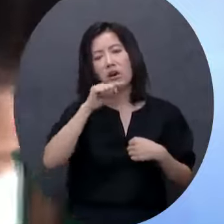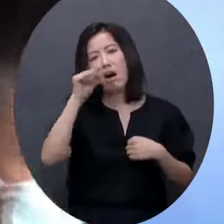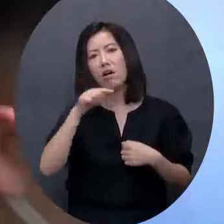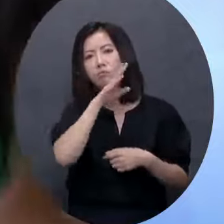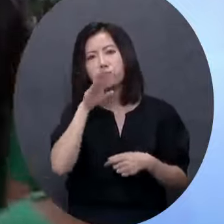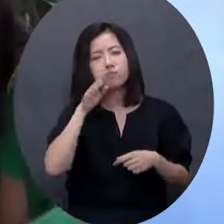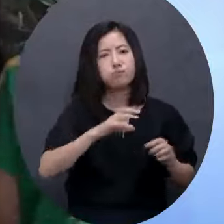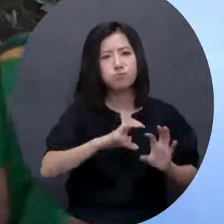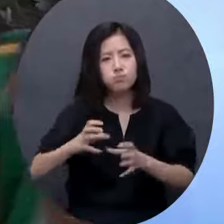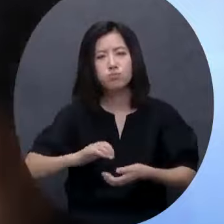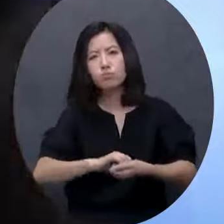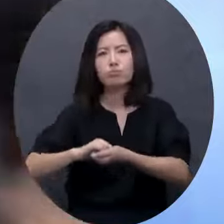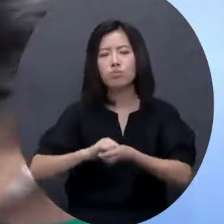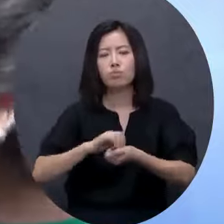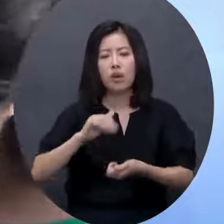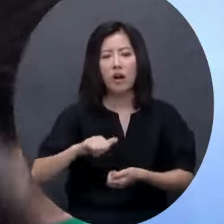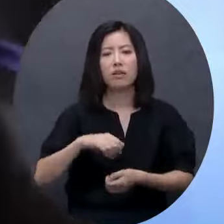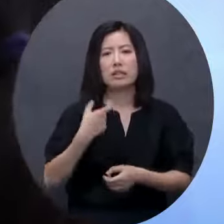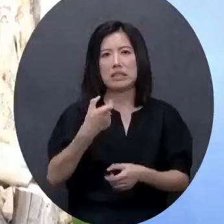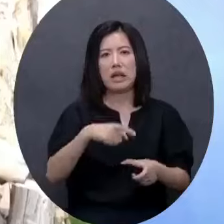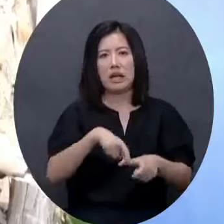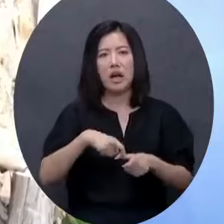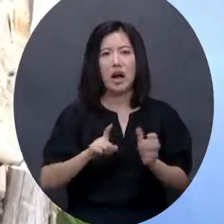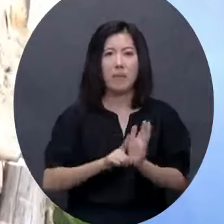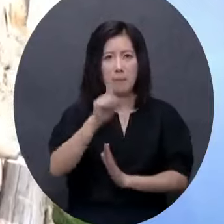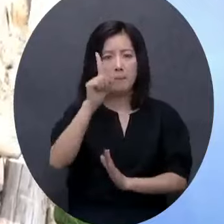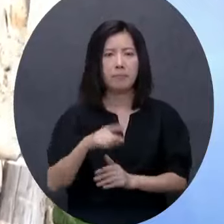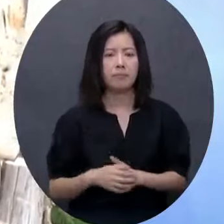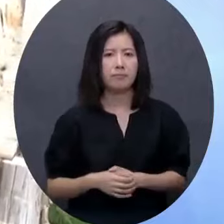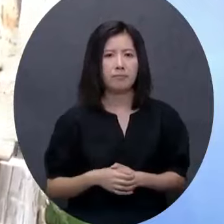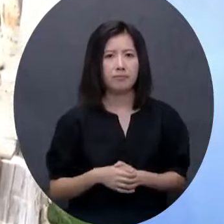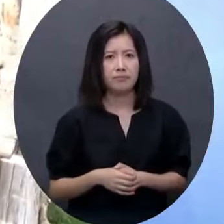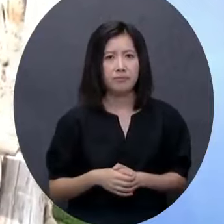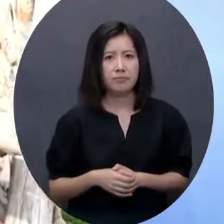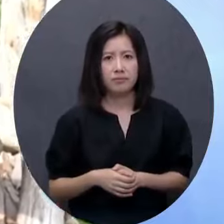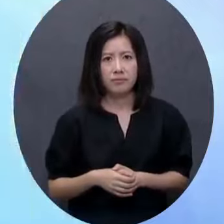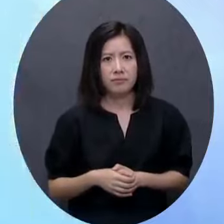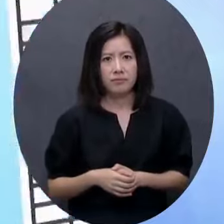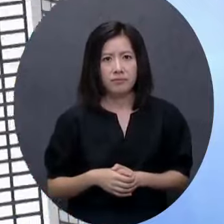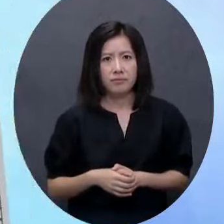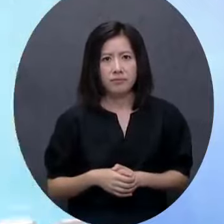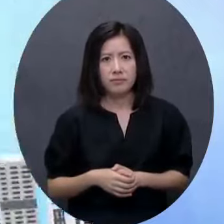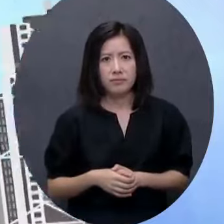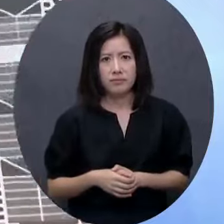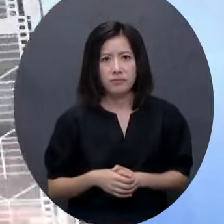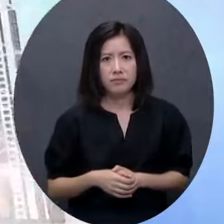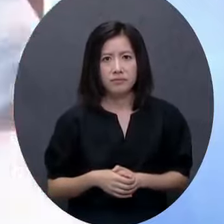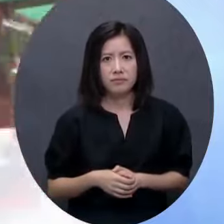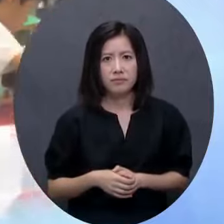業機構合作，包括增加收入。香港電台記者林家平報導。